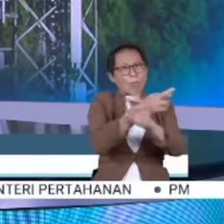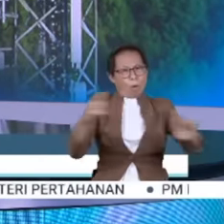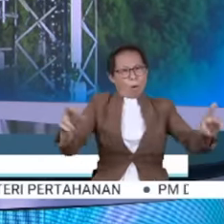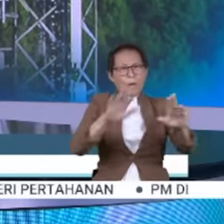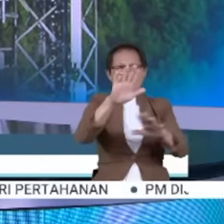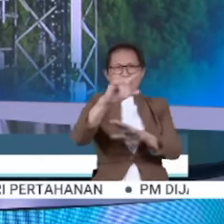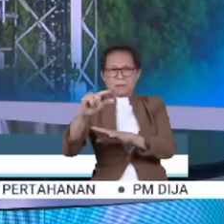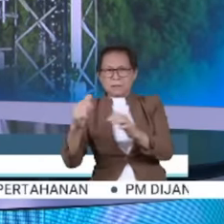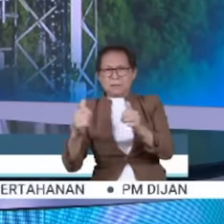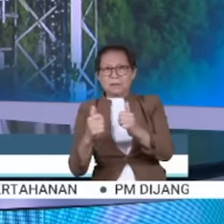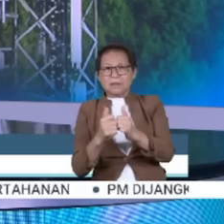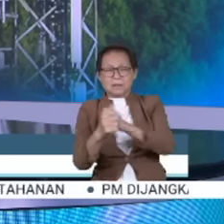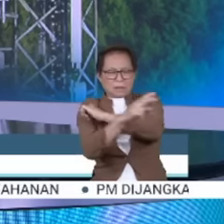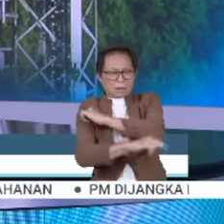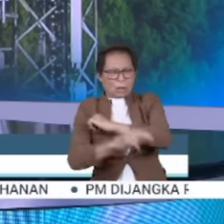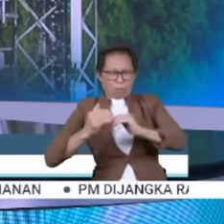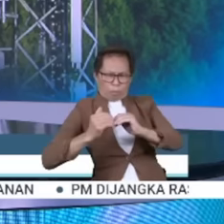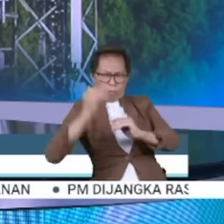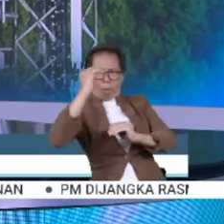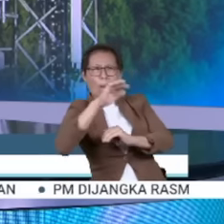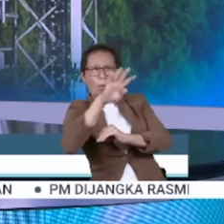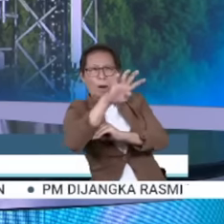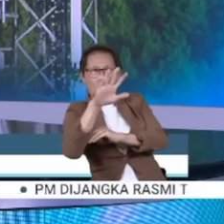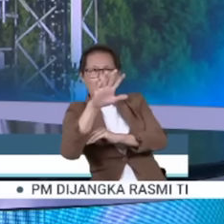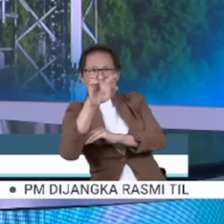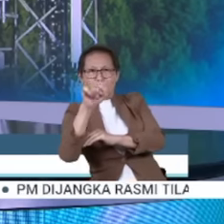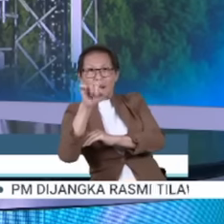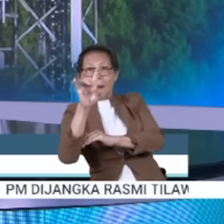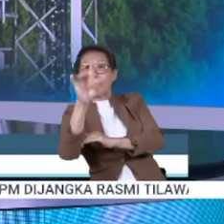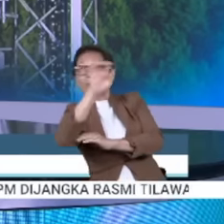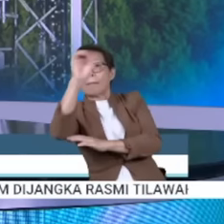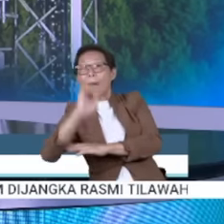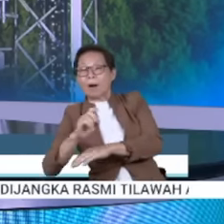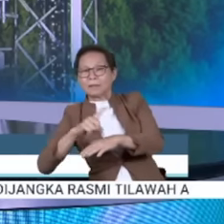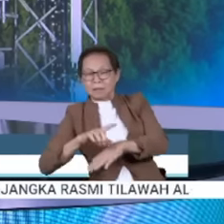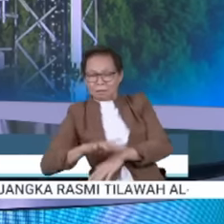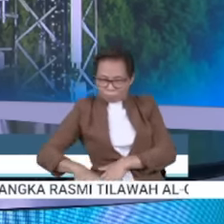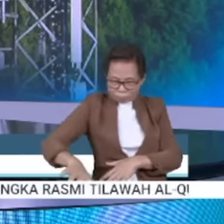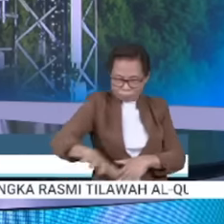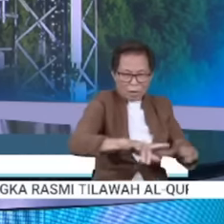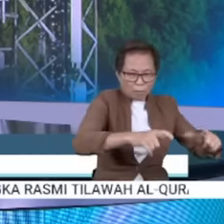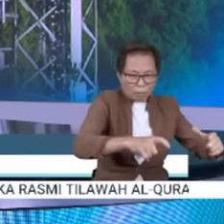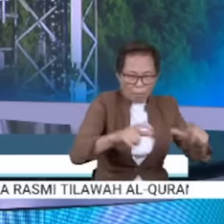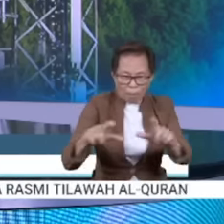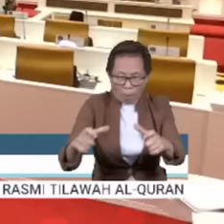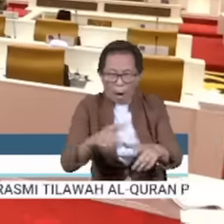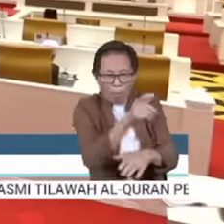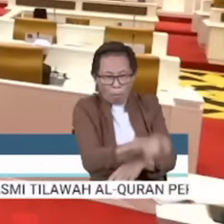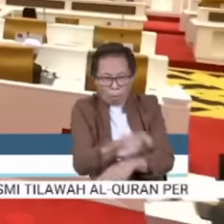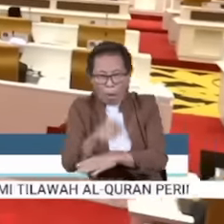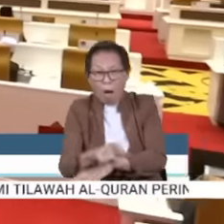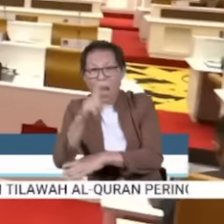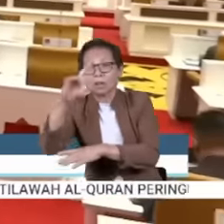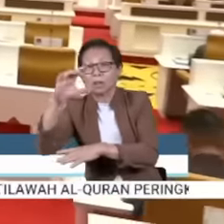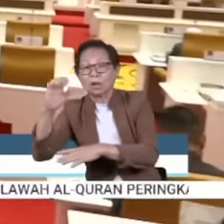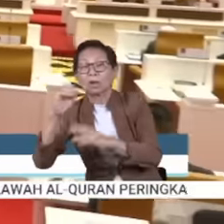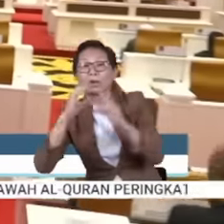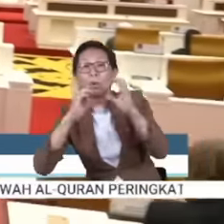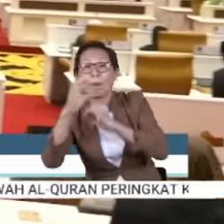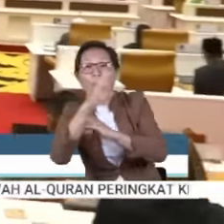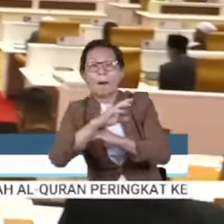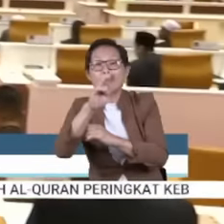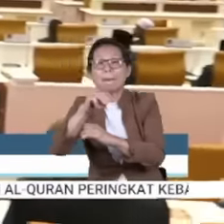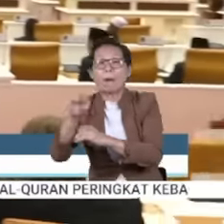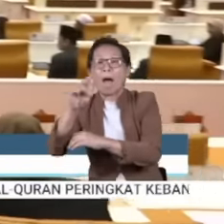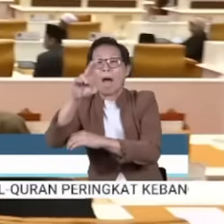primatan di Meji di negeri itu telah melebihi 45 4800 di kawasan berpenduduk komunikasi multimedia dan